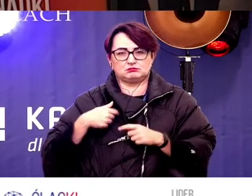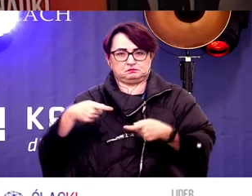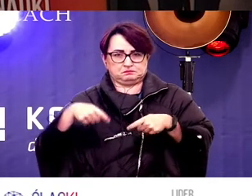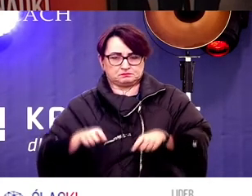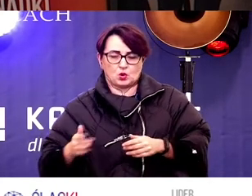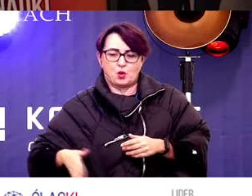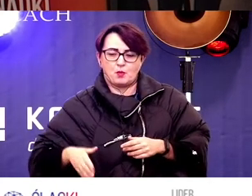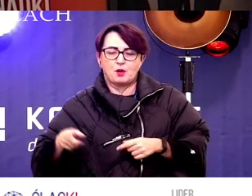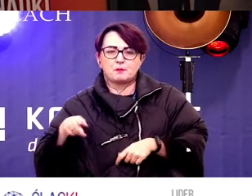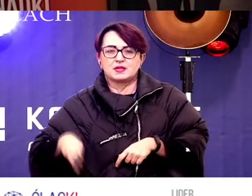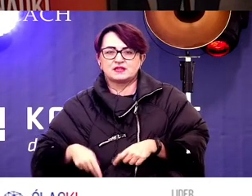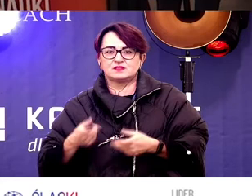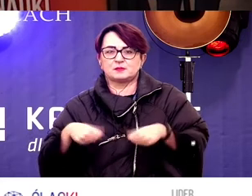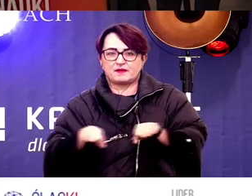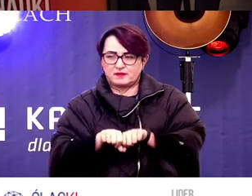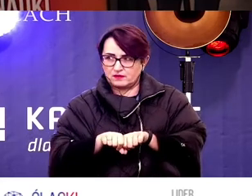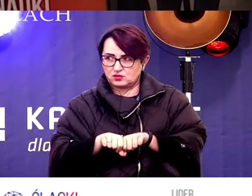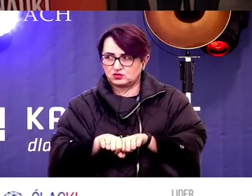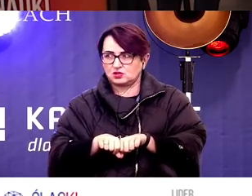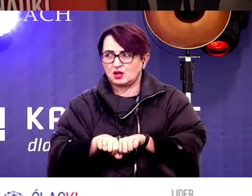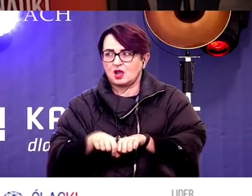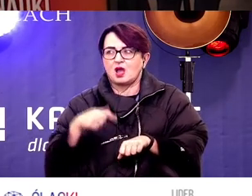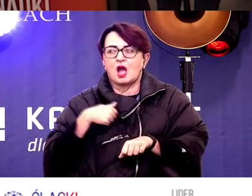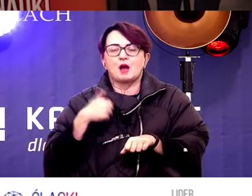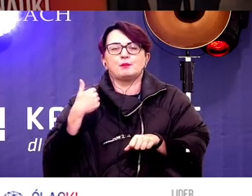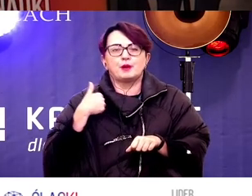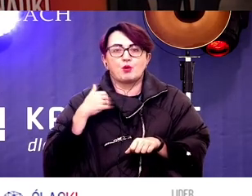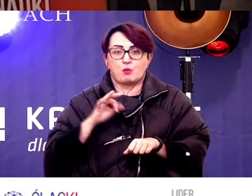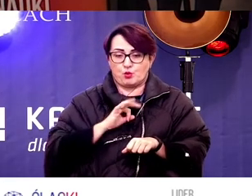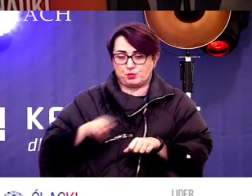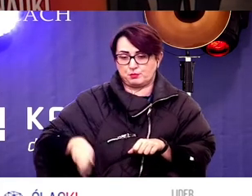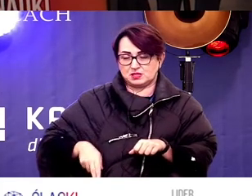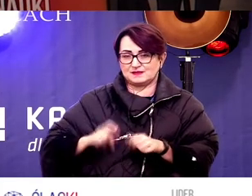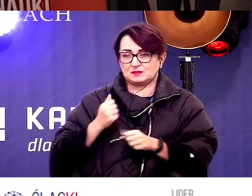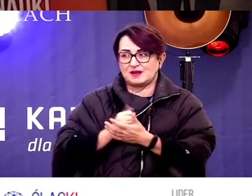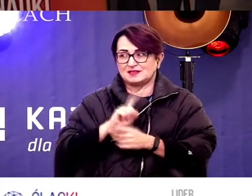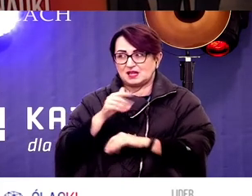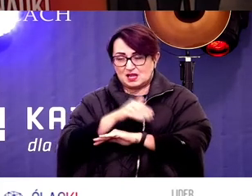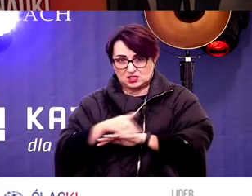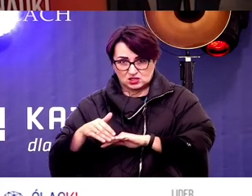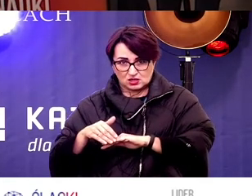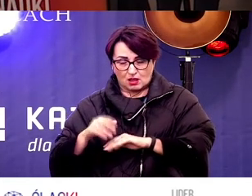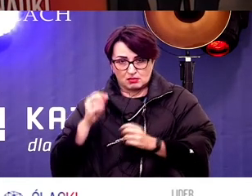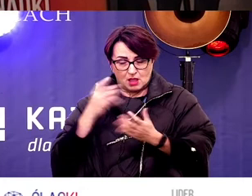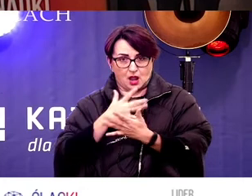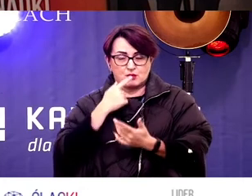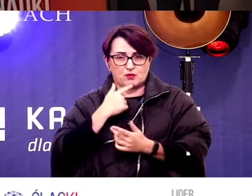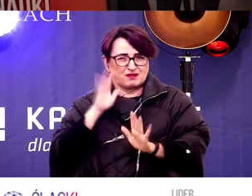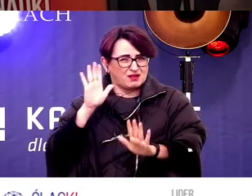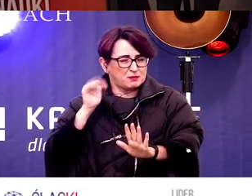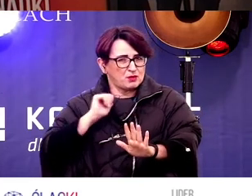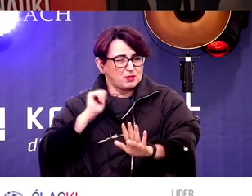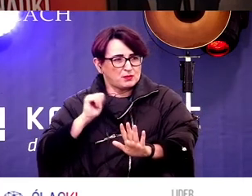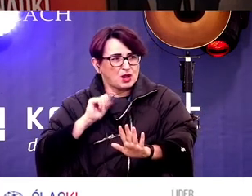mnie koło ministra sprawiedliwości. Ja byłem z moim ministrem spraw zagranicznych, który nagle mówi: zaraz, zaraz, ale